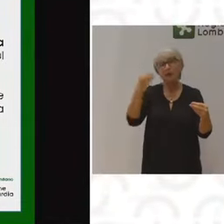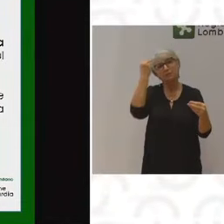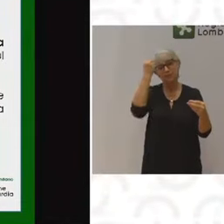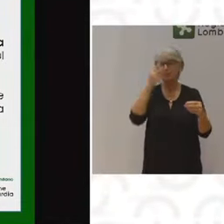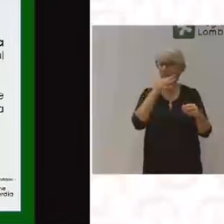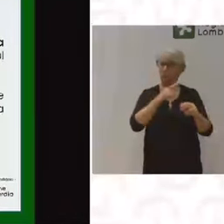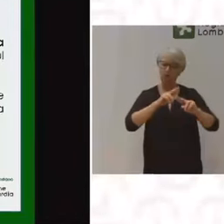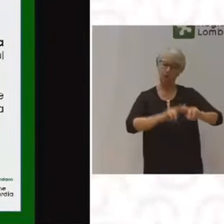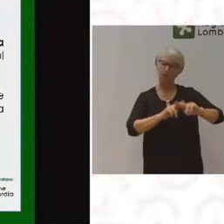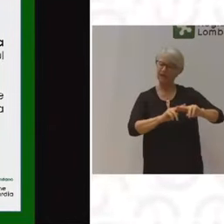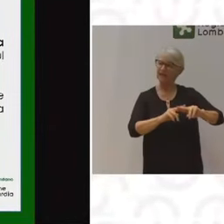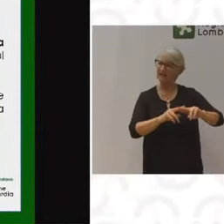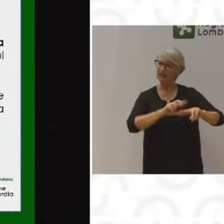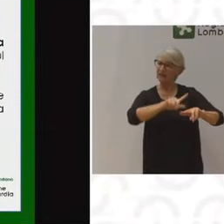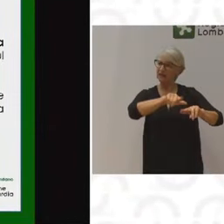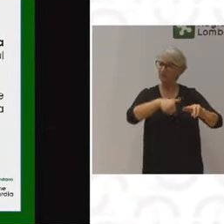tempo.